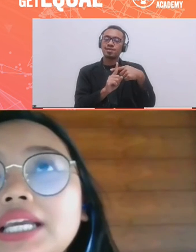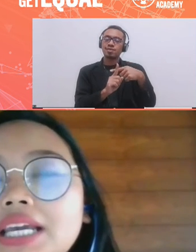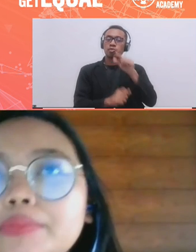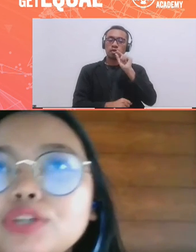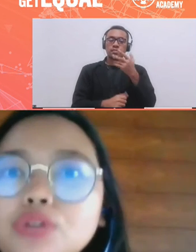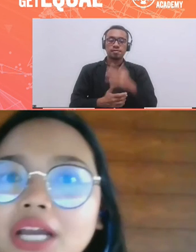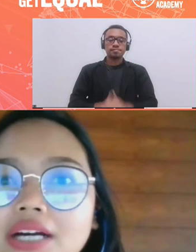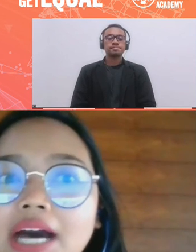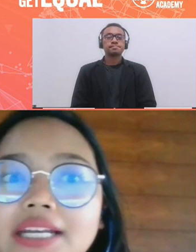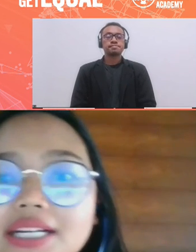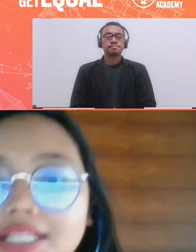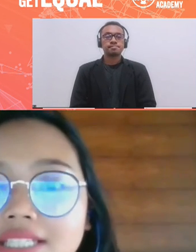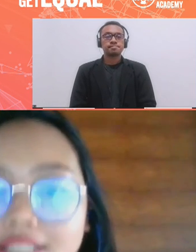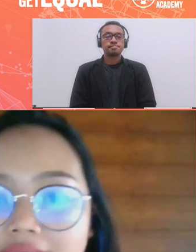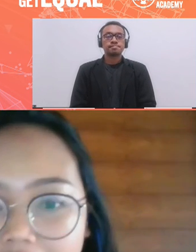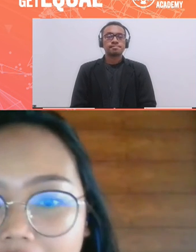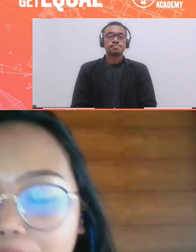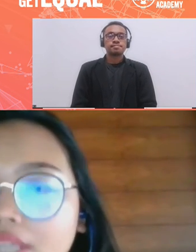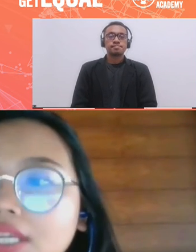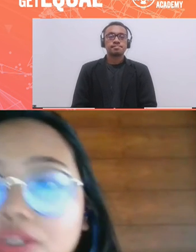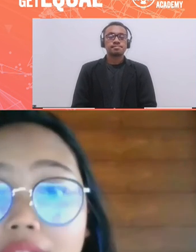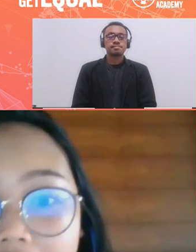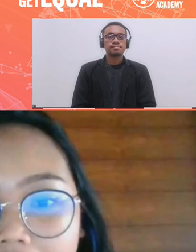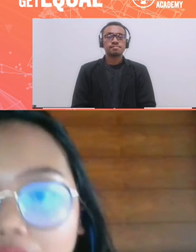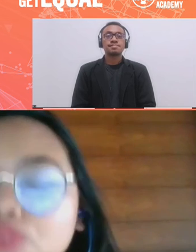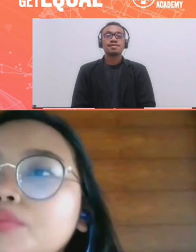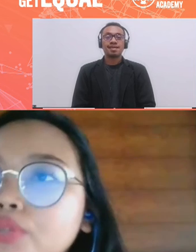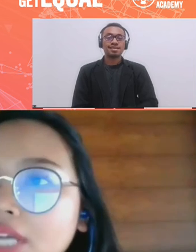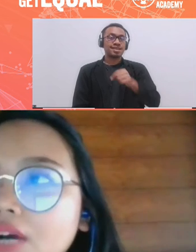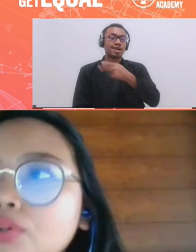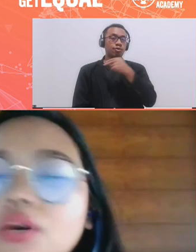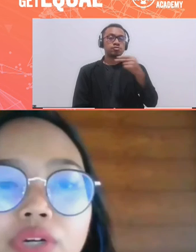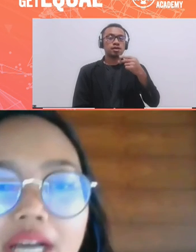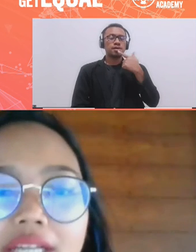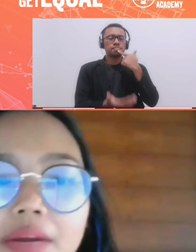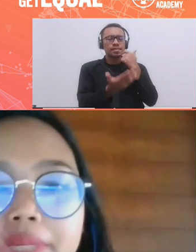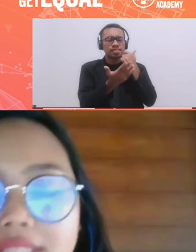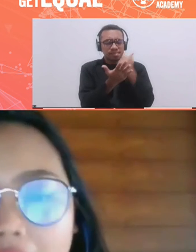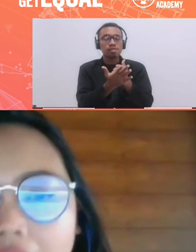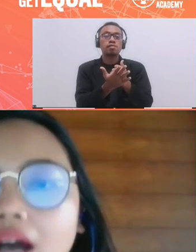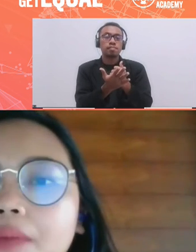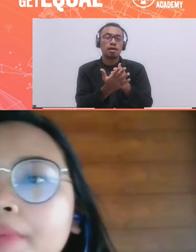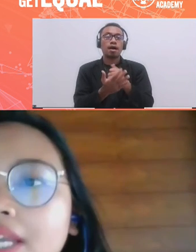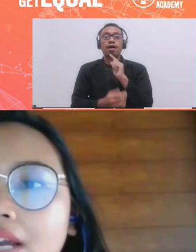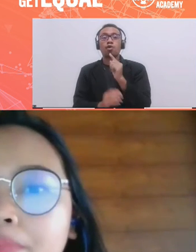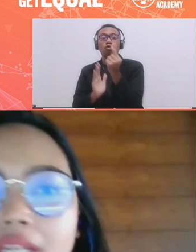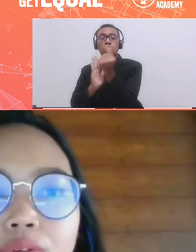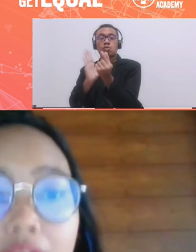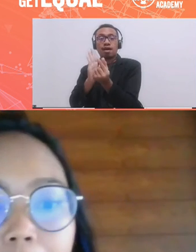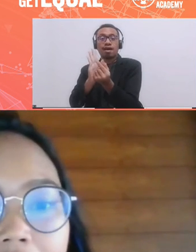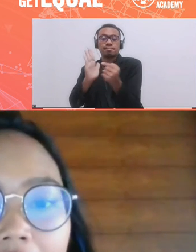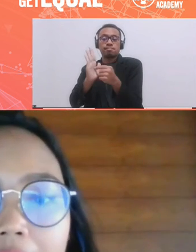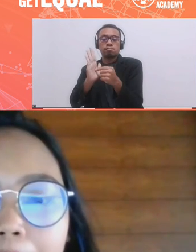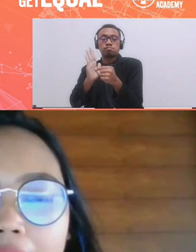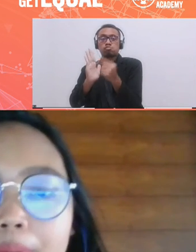bahwa kita ingin menunjukkan adanya urgensi buat Indonesia untuk punya undang-undang yang bisa memberikan